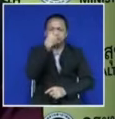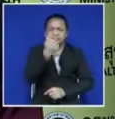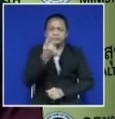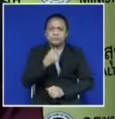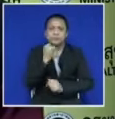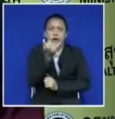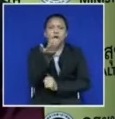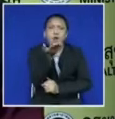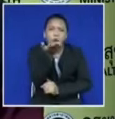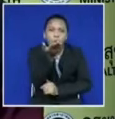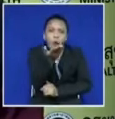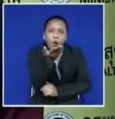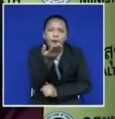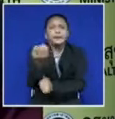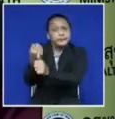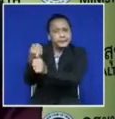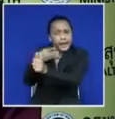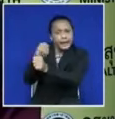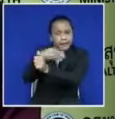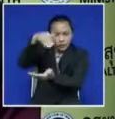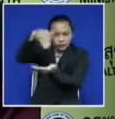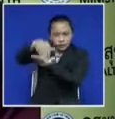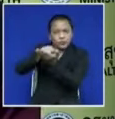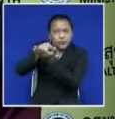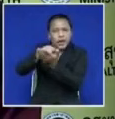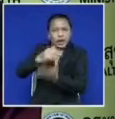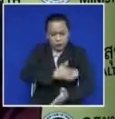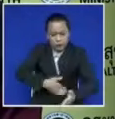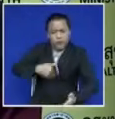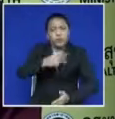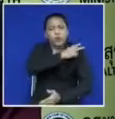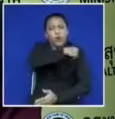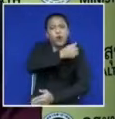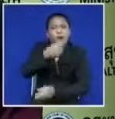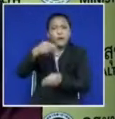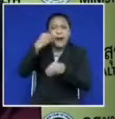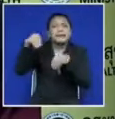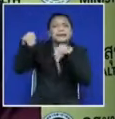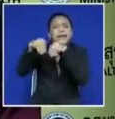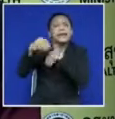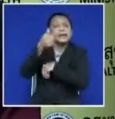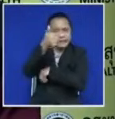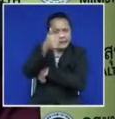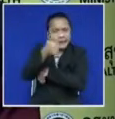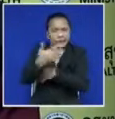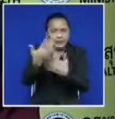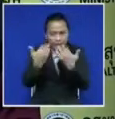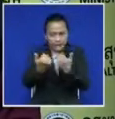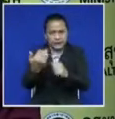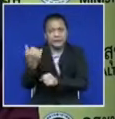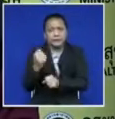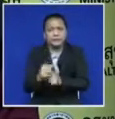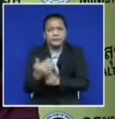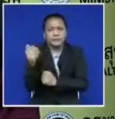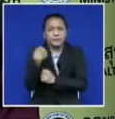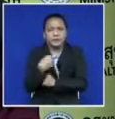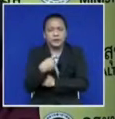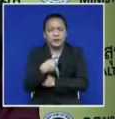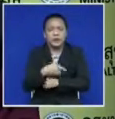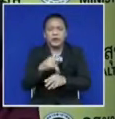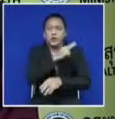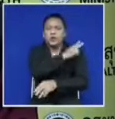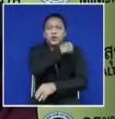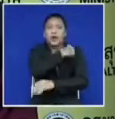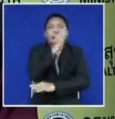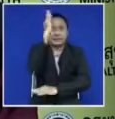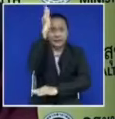ถไปขอคำปรึกษาได้ที่ศูนย์บริการสาธารณสุขใกล้บ้านนะคะและนอกจากนี้นะคะยังจะมีราชวิถีมีหม